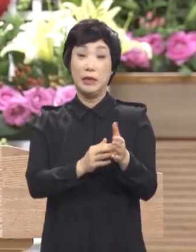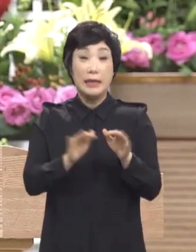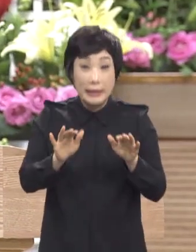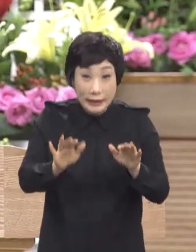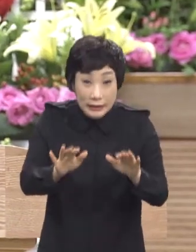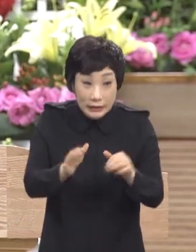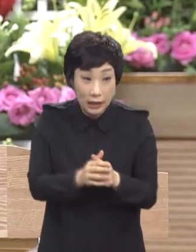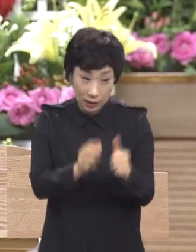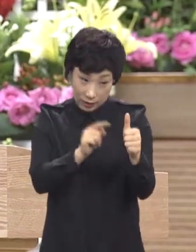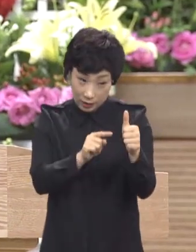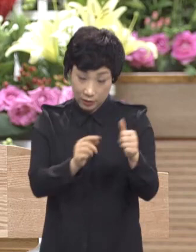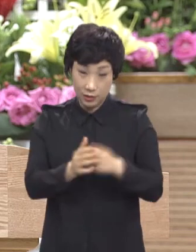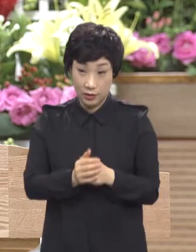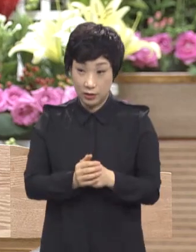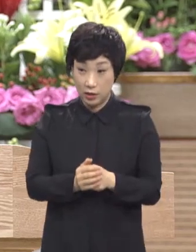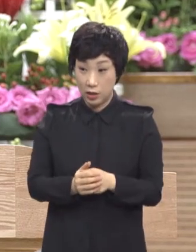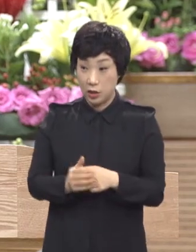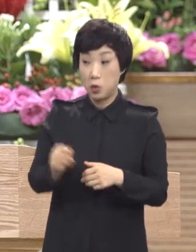그런데 저